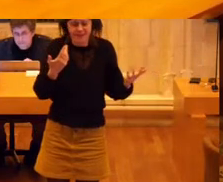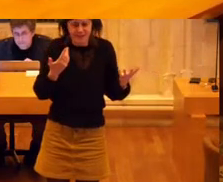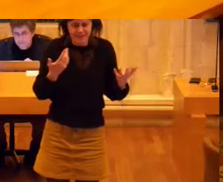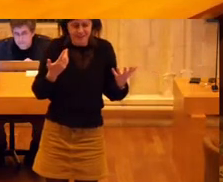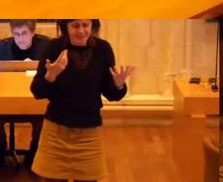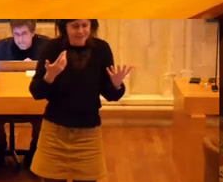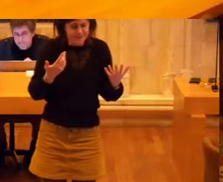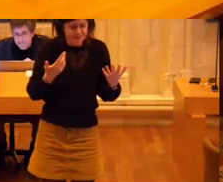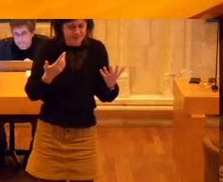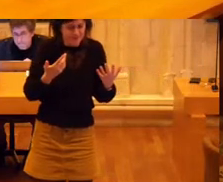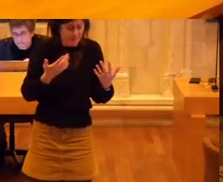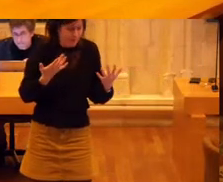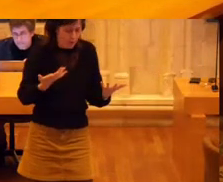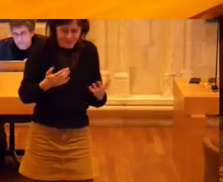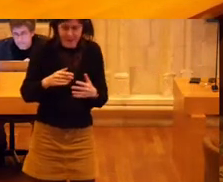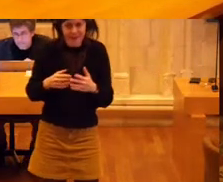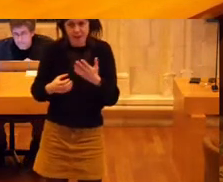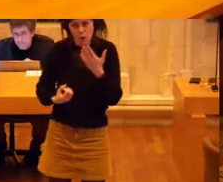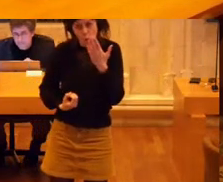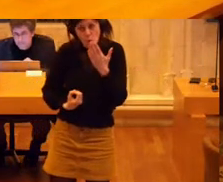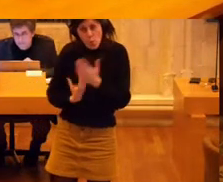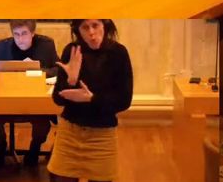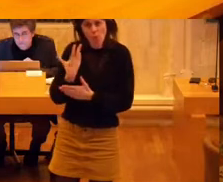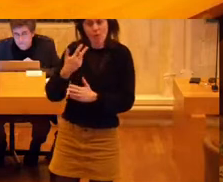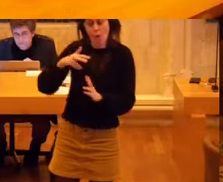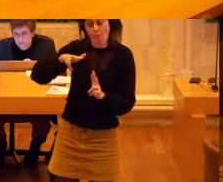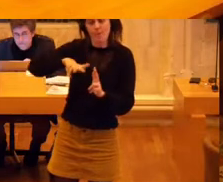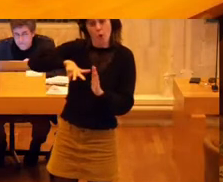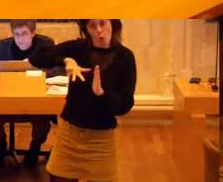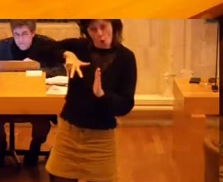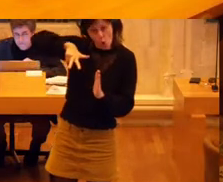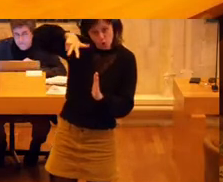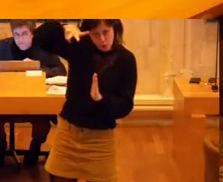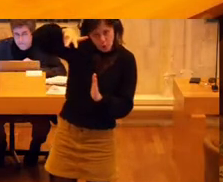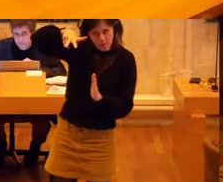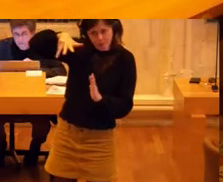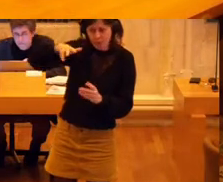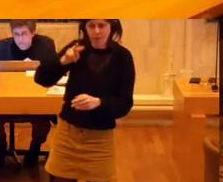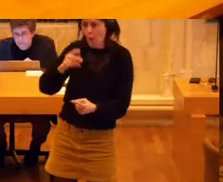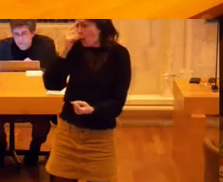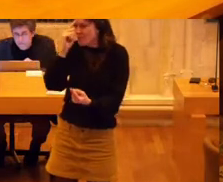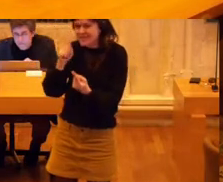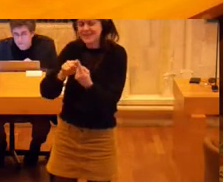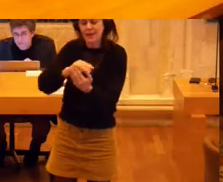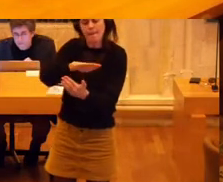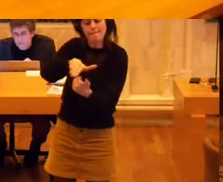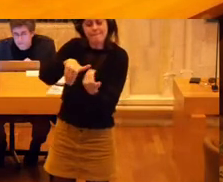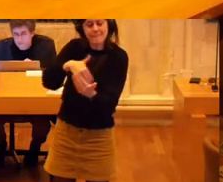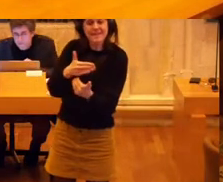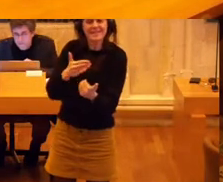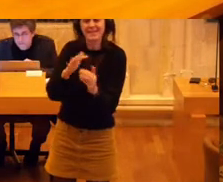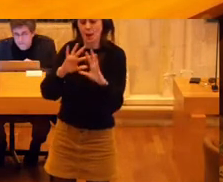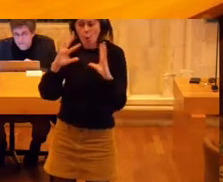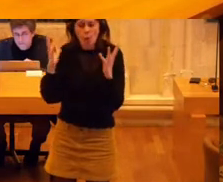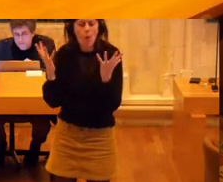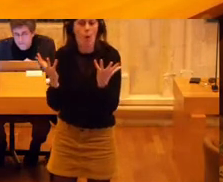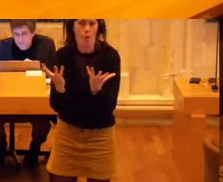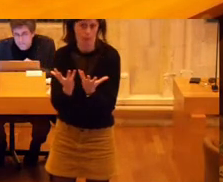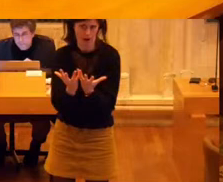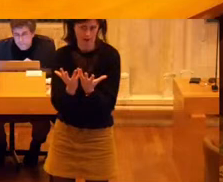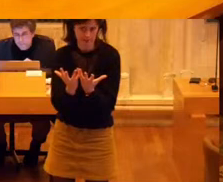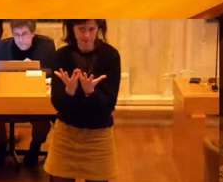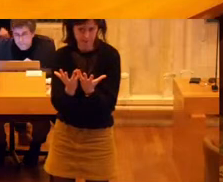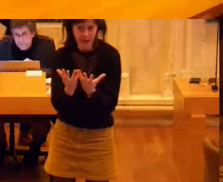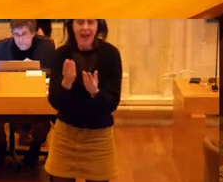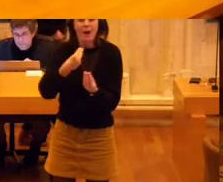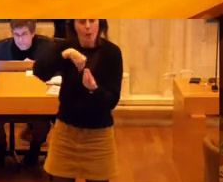reconstruction de logements avec Quand la mer habitat pour préserver une mixité à l'échelle globale du quartier tout en étendant